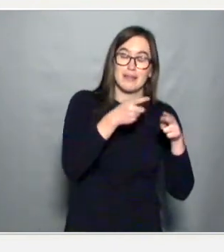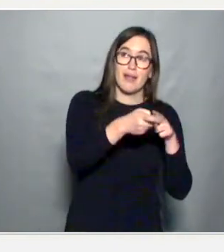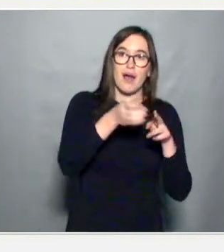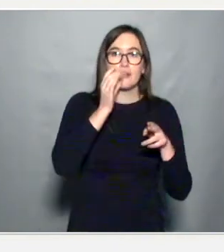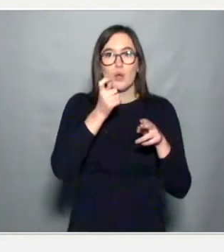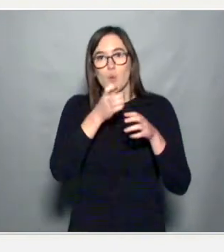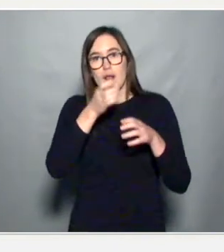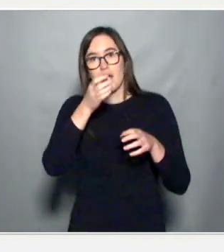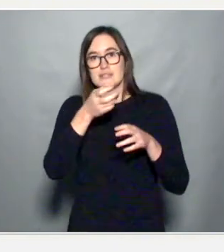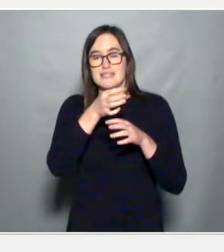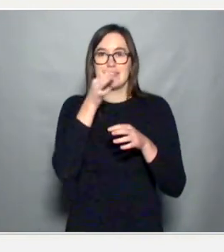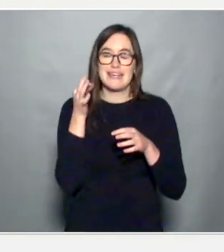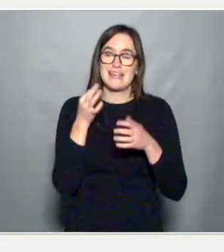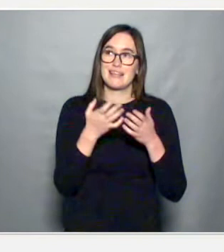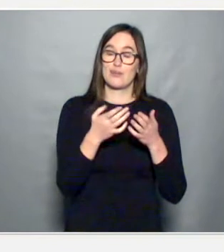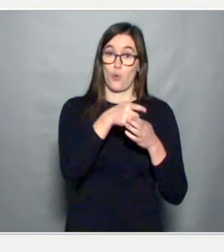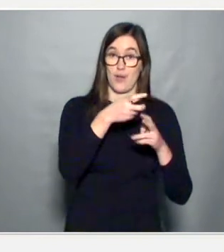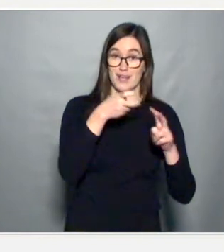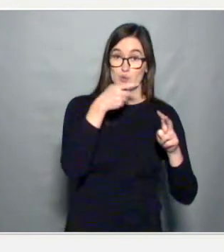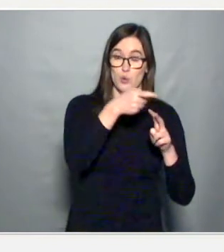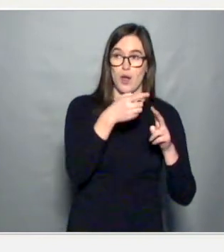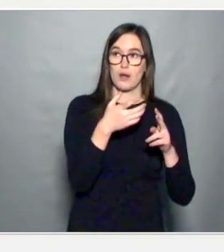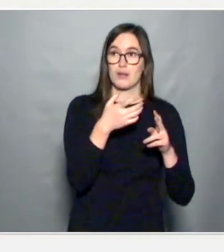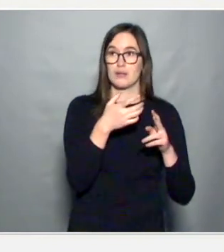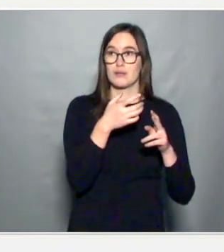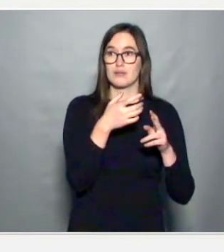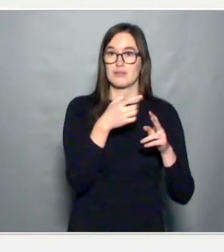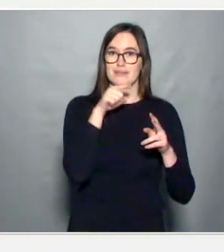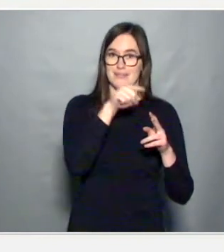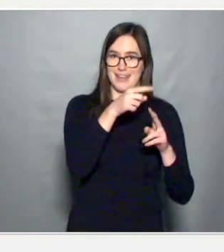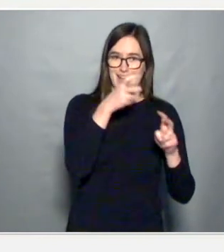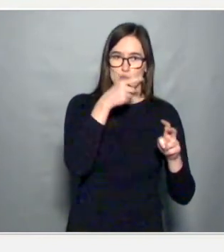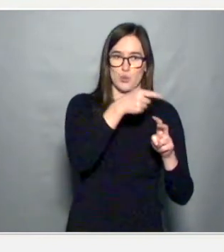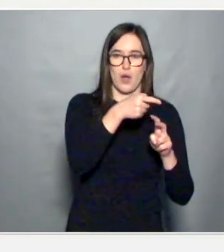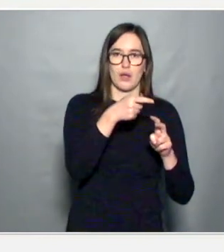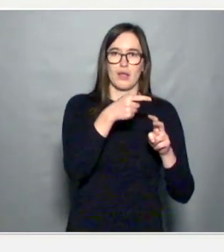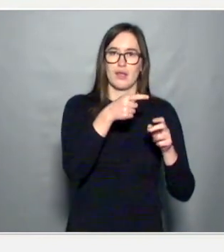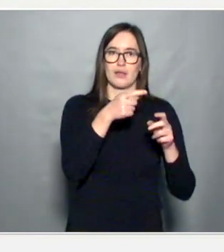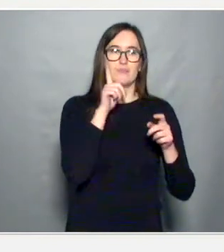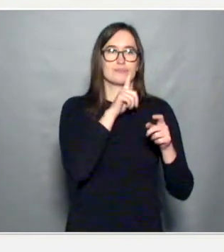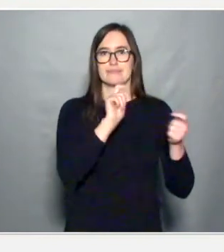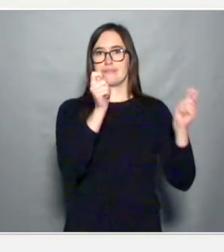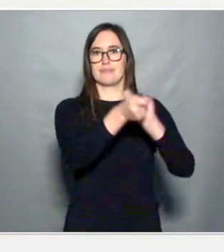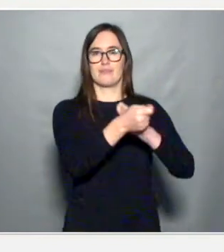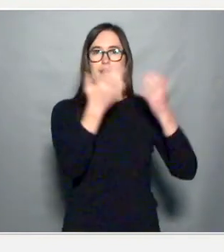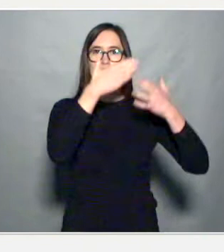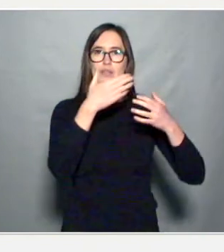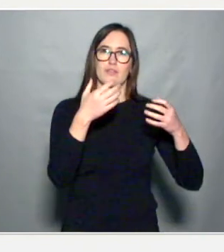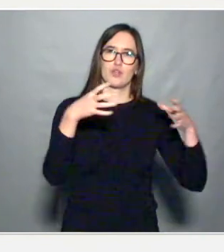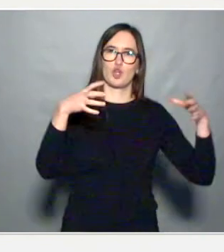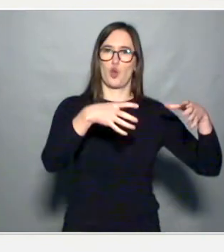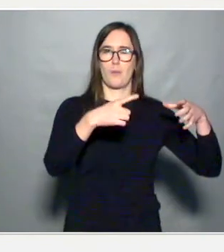sådär. På den här restaurangen, eller den restaurangen, den omvandlades till en nattklubb när klockan blev